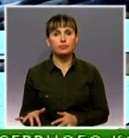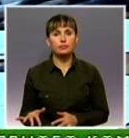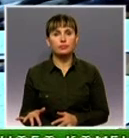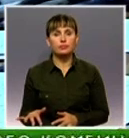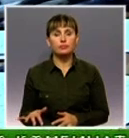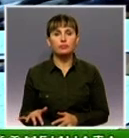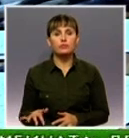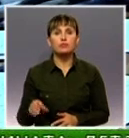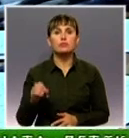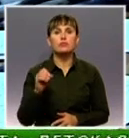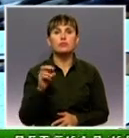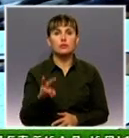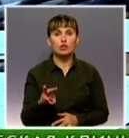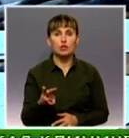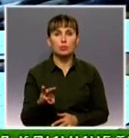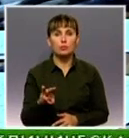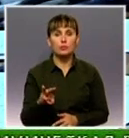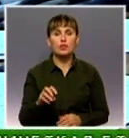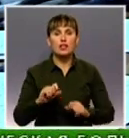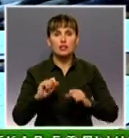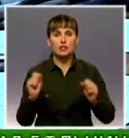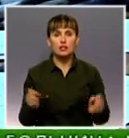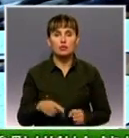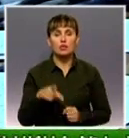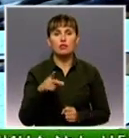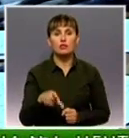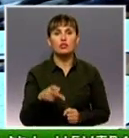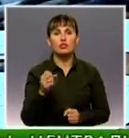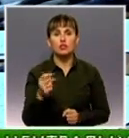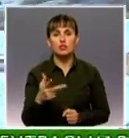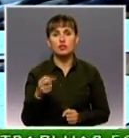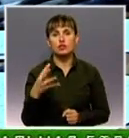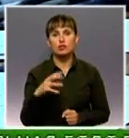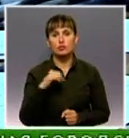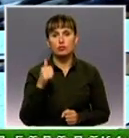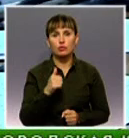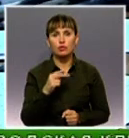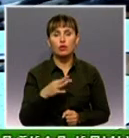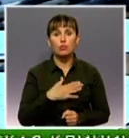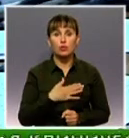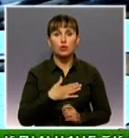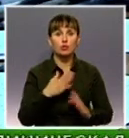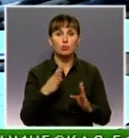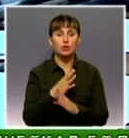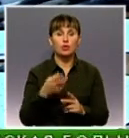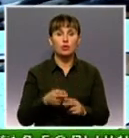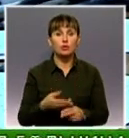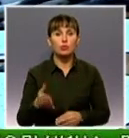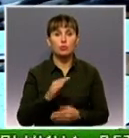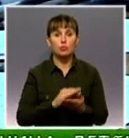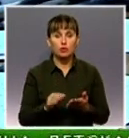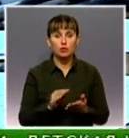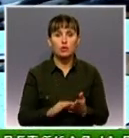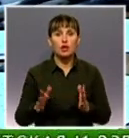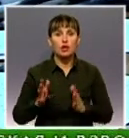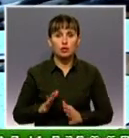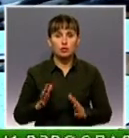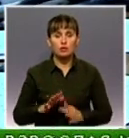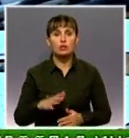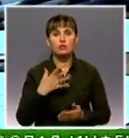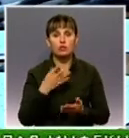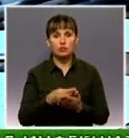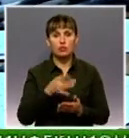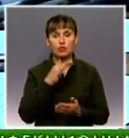снежным ожидается, чем зима 2013-2014 года. По нашим прогнозам, которые мы пишем, ожидаем зиму в свое